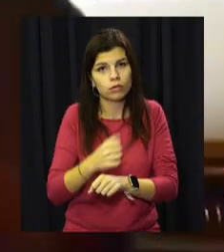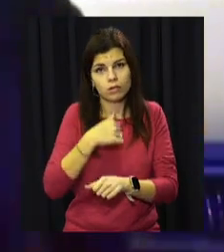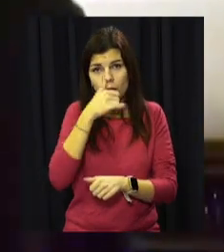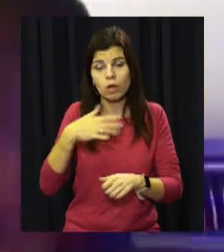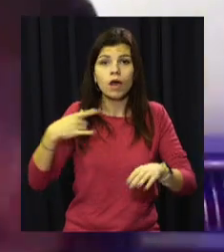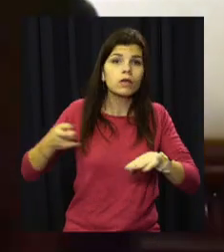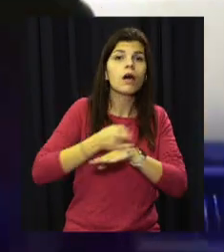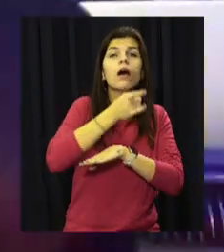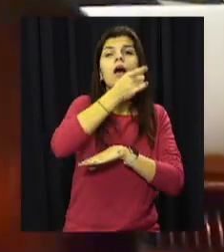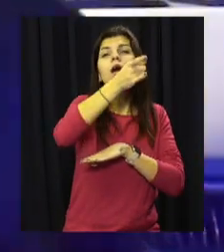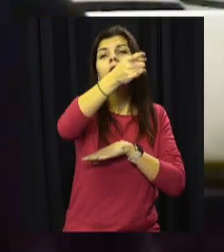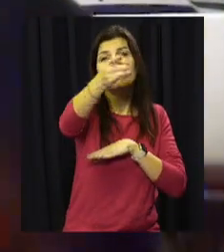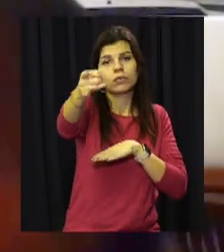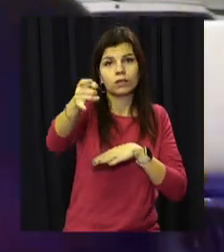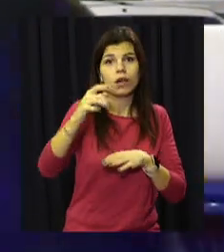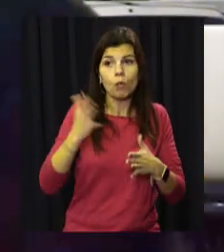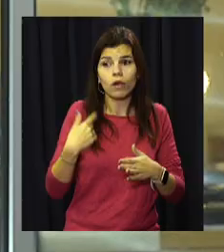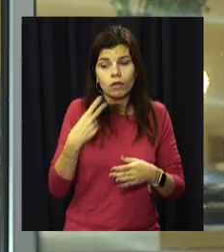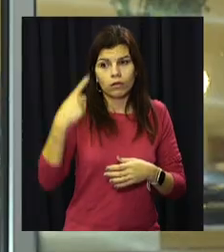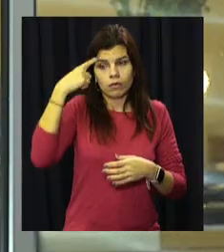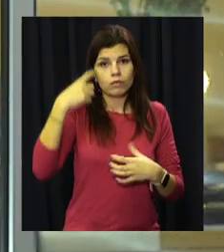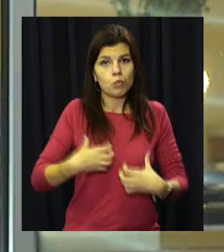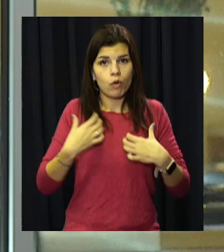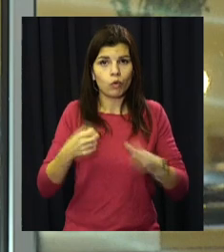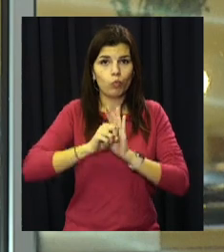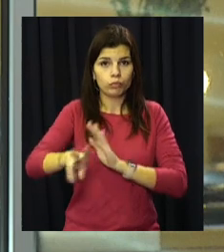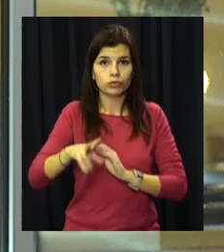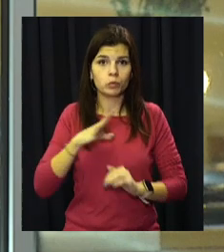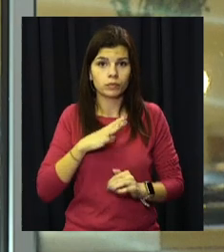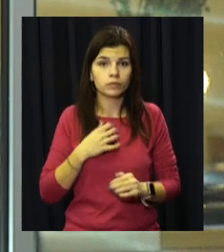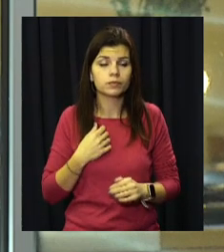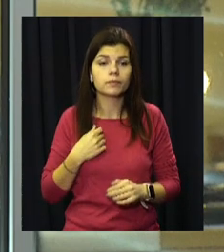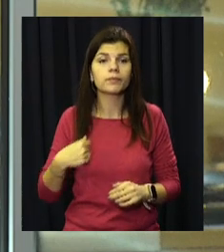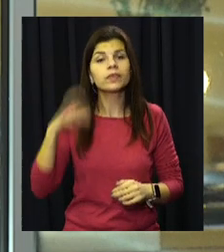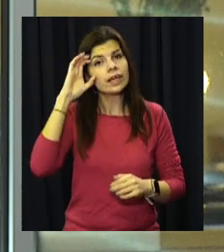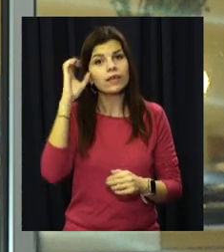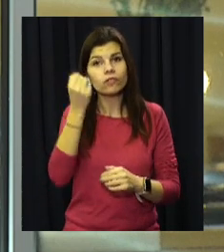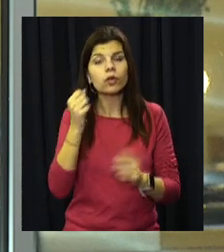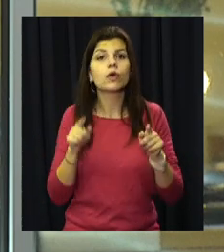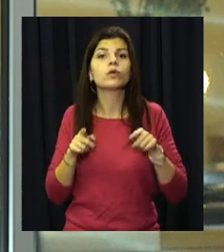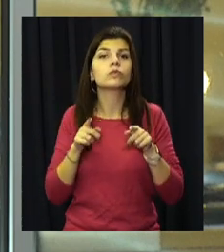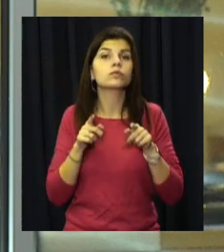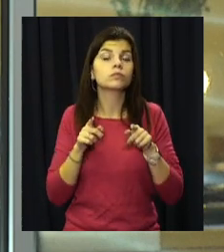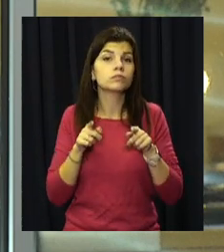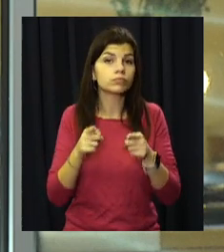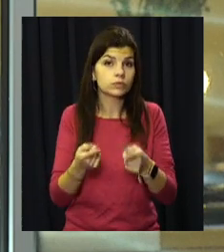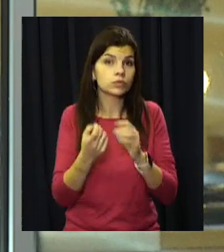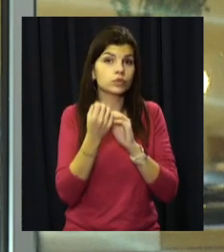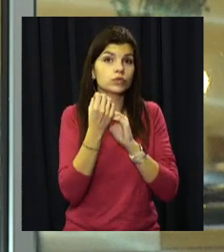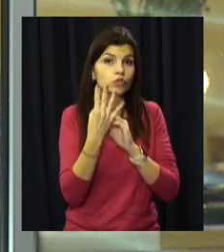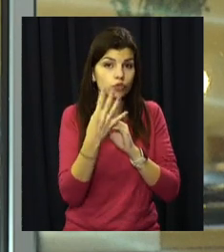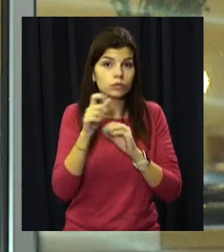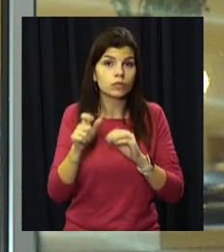Отъехал, а потом подошел, испугался. У Кривому Розі затримали 14 наркоділків, які вирощували коноплі